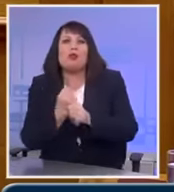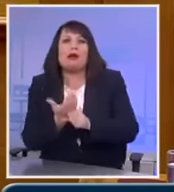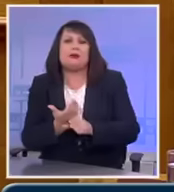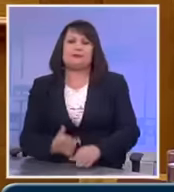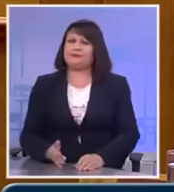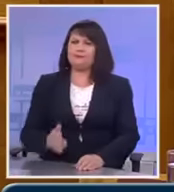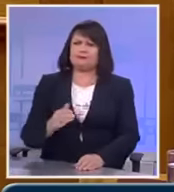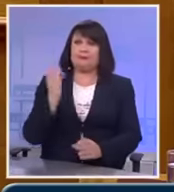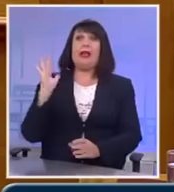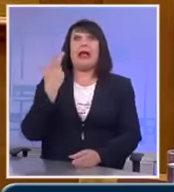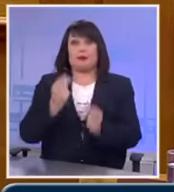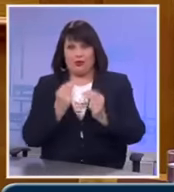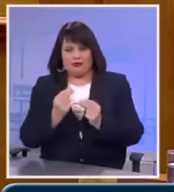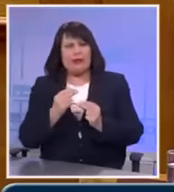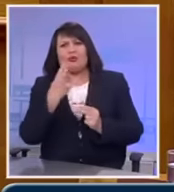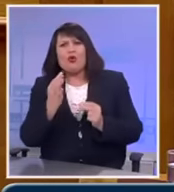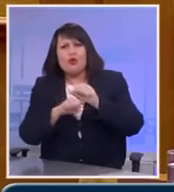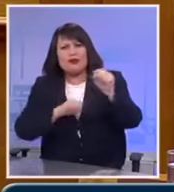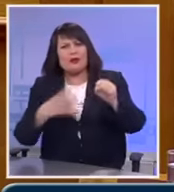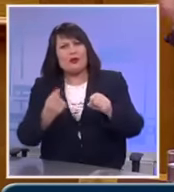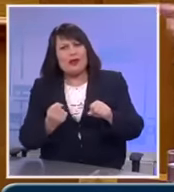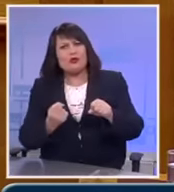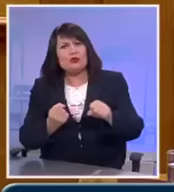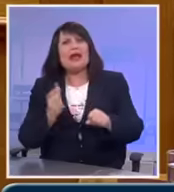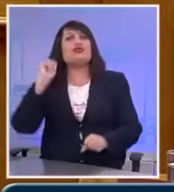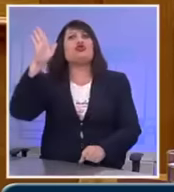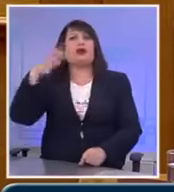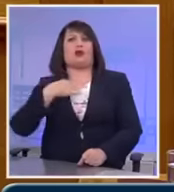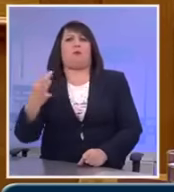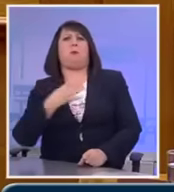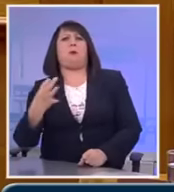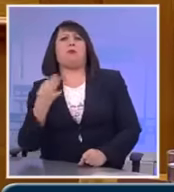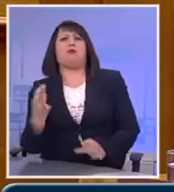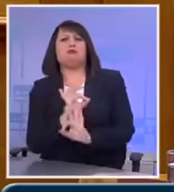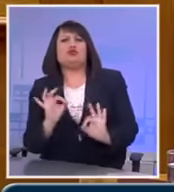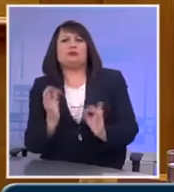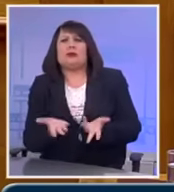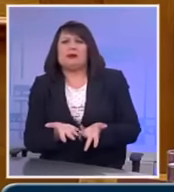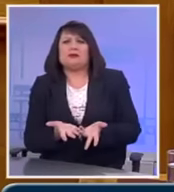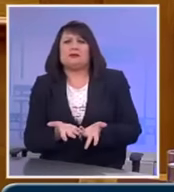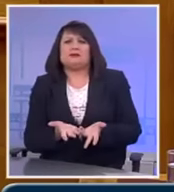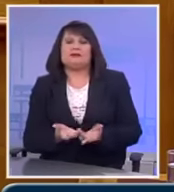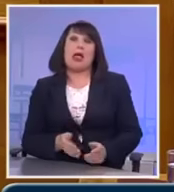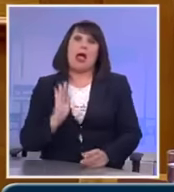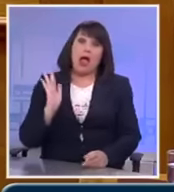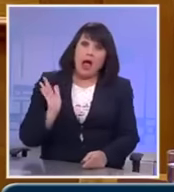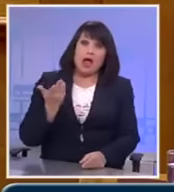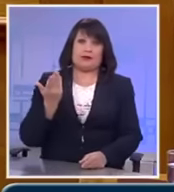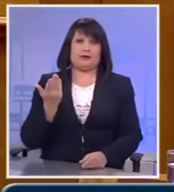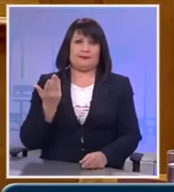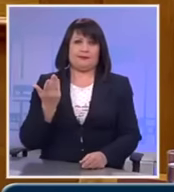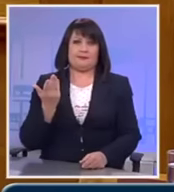οι πτυχιούχοι των ελληνικών πανεπιστημίων βρίσκουν δουλειές στο εξωτερικό αν υπάρχει